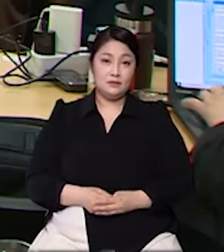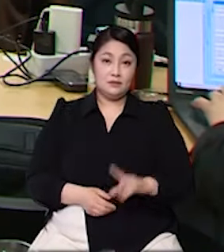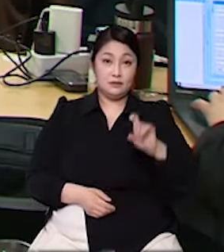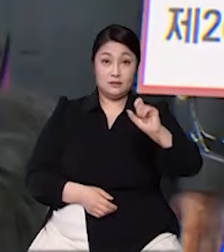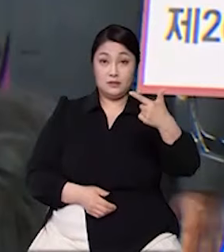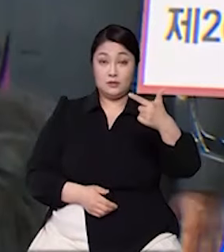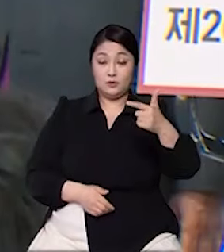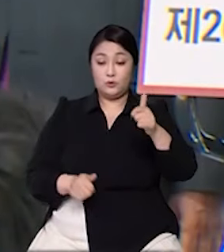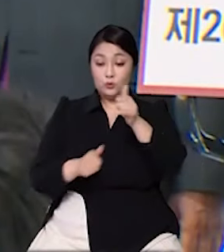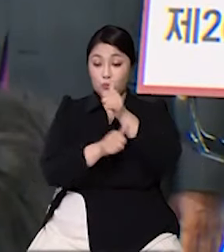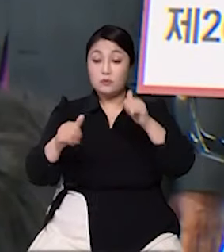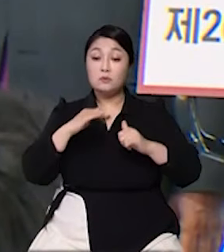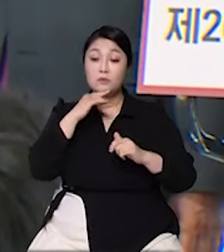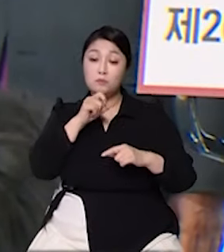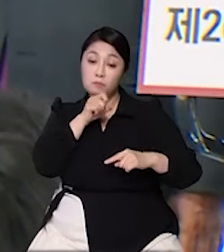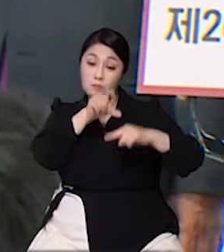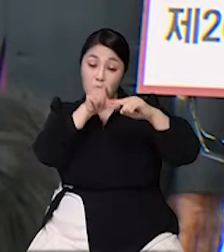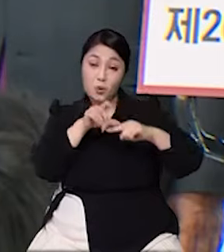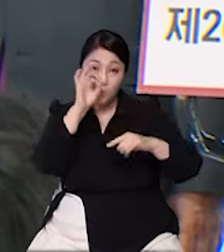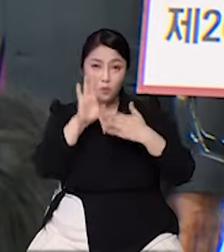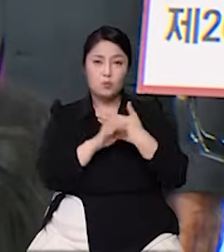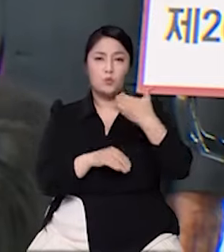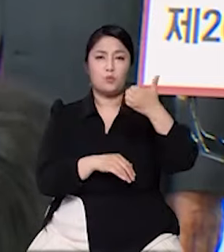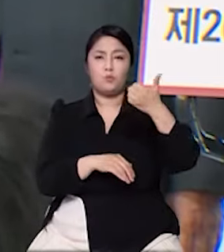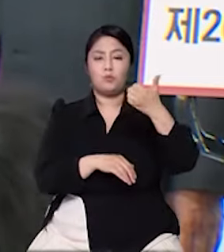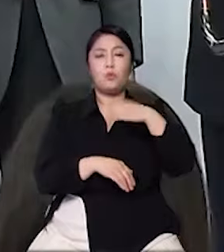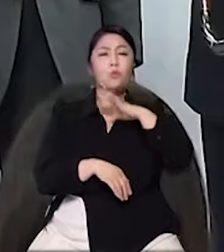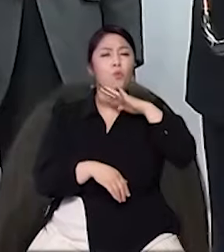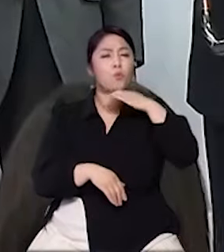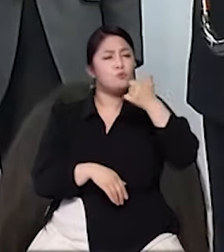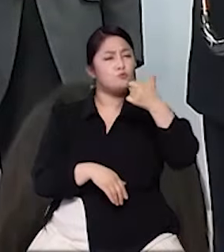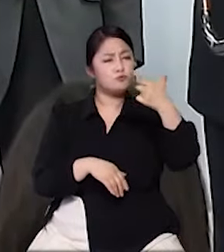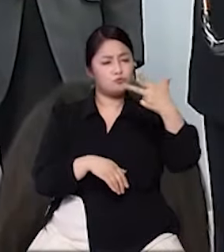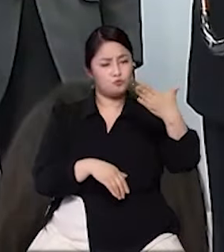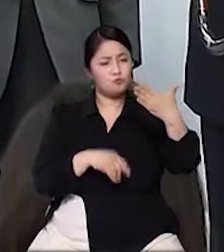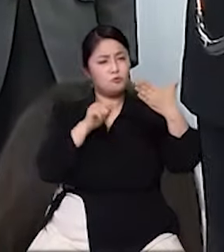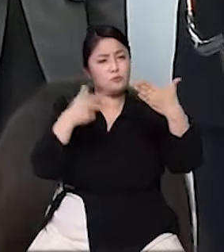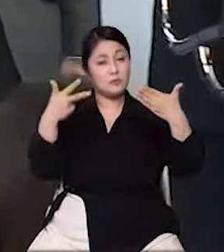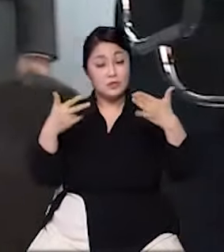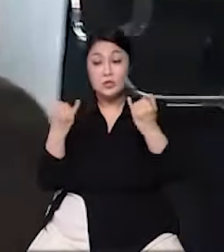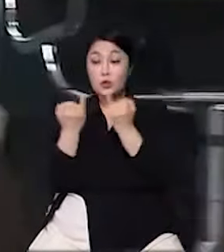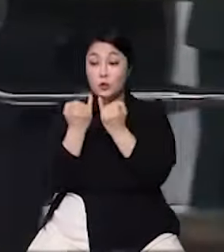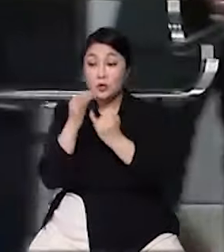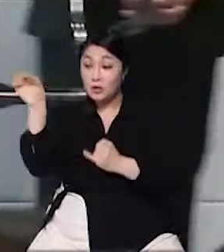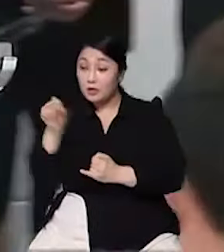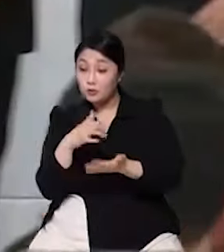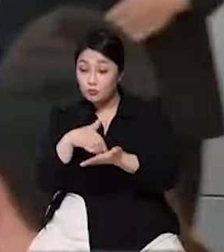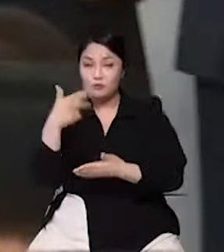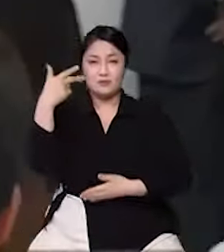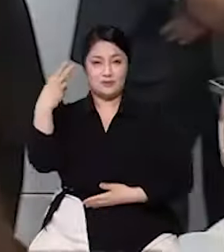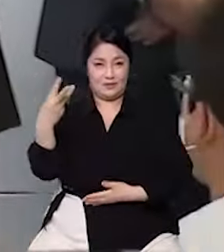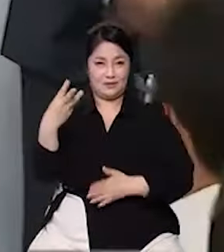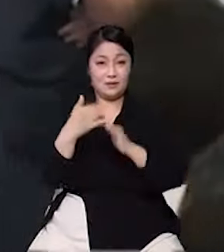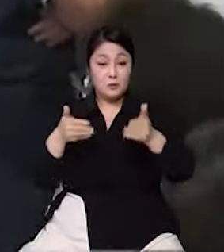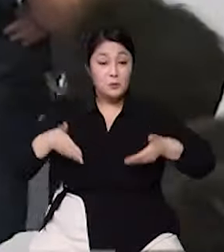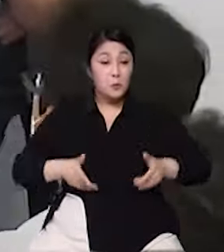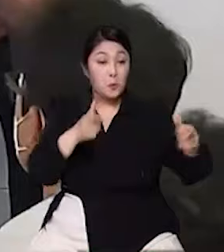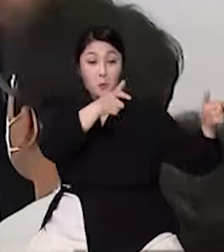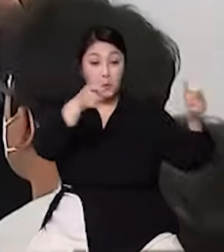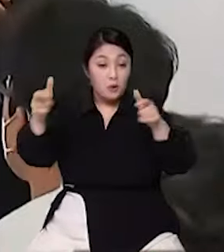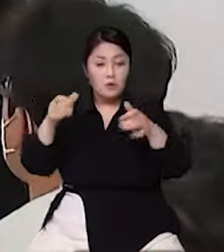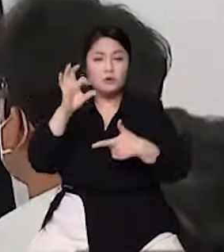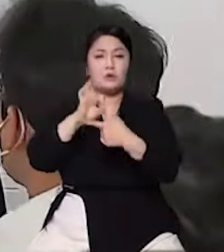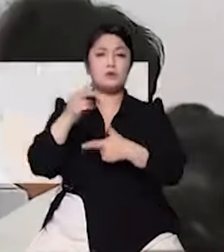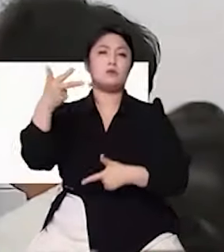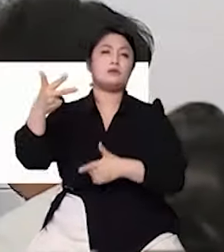16명 후보자의 평균 연령은 59.7 3 여성은 3명입니다 출신 권역별로 는